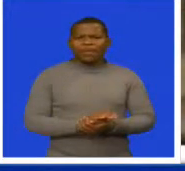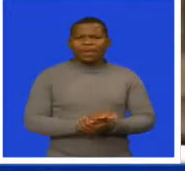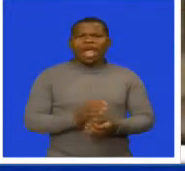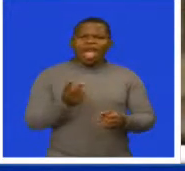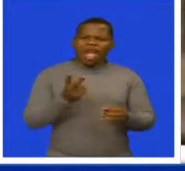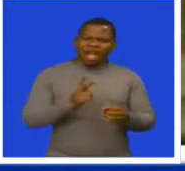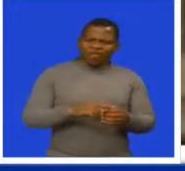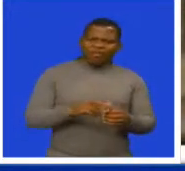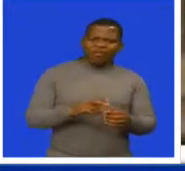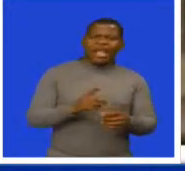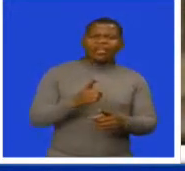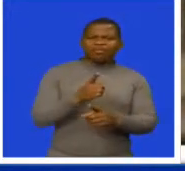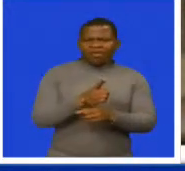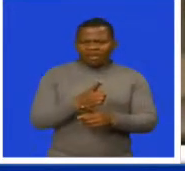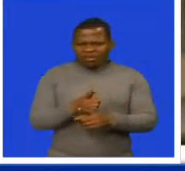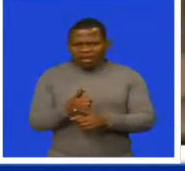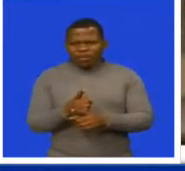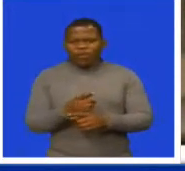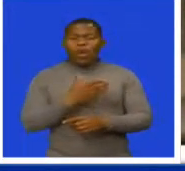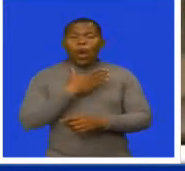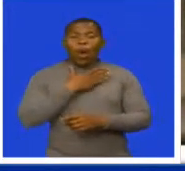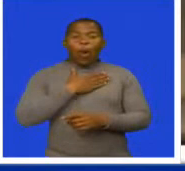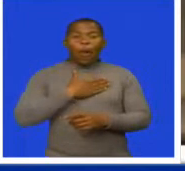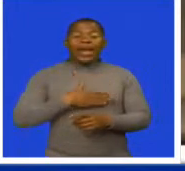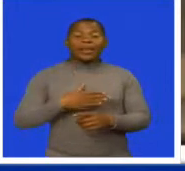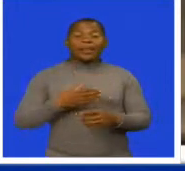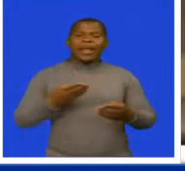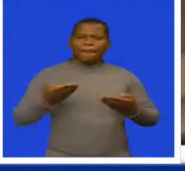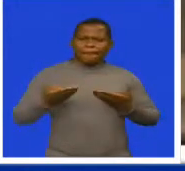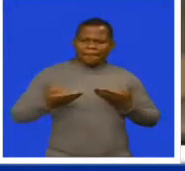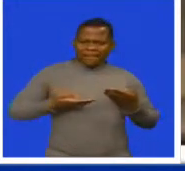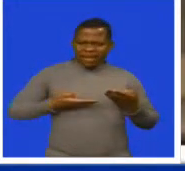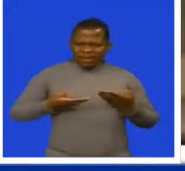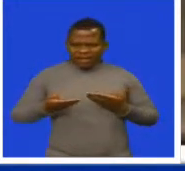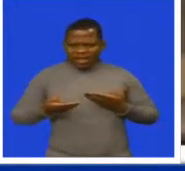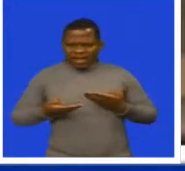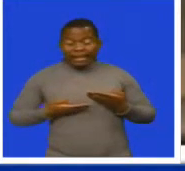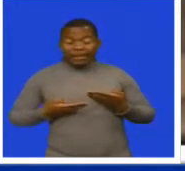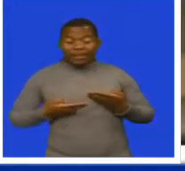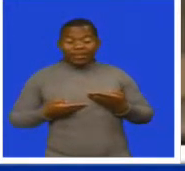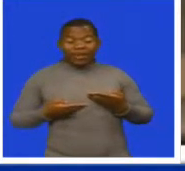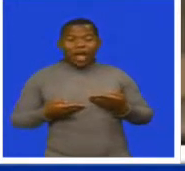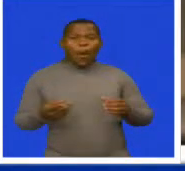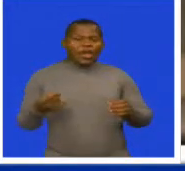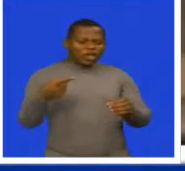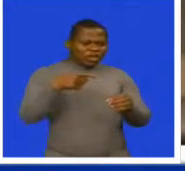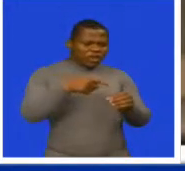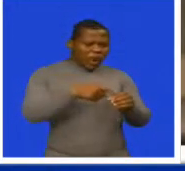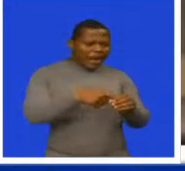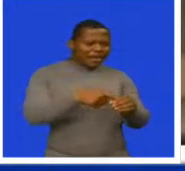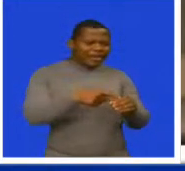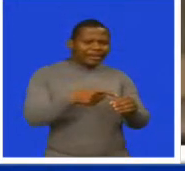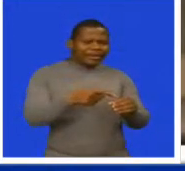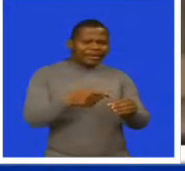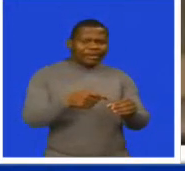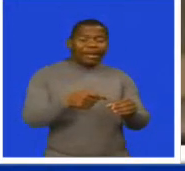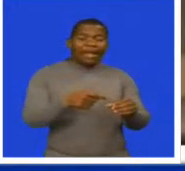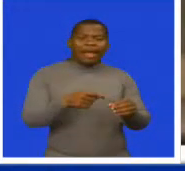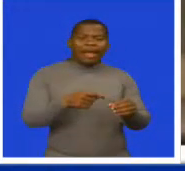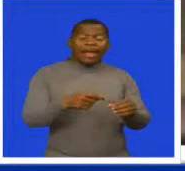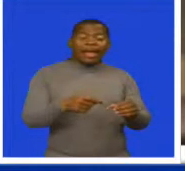umuntu longadimela akwadi ukuthi awusebenze lomsebenzi tito khona letibi ukuthi naleto